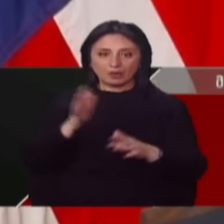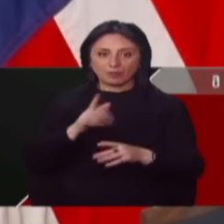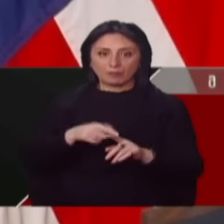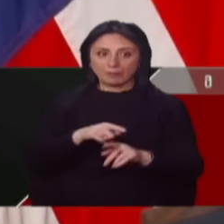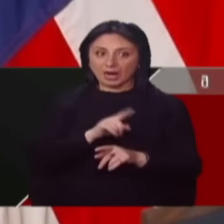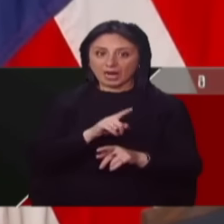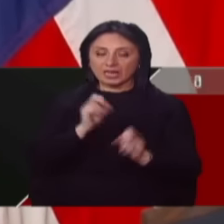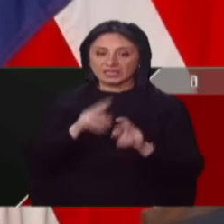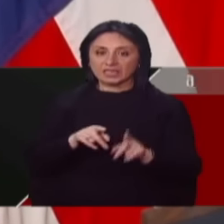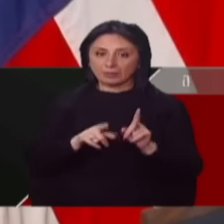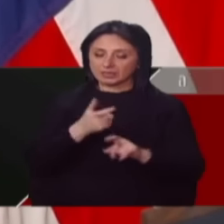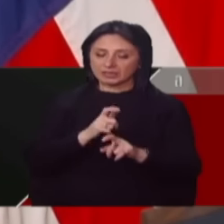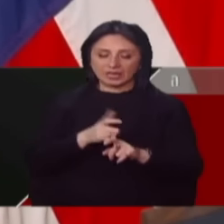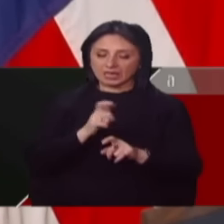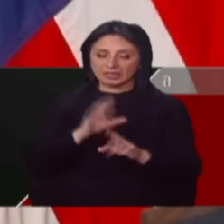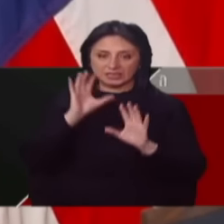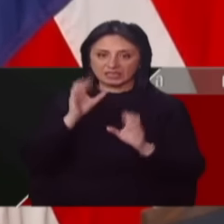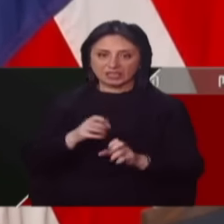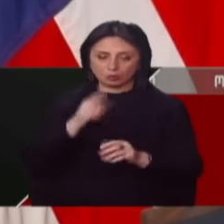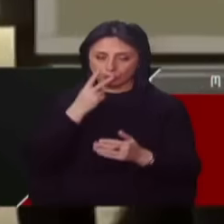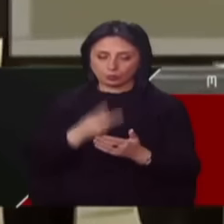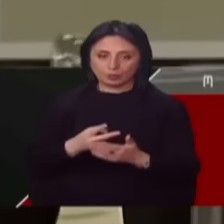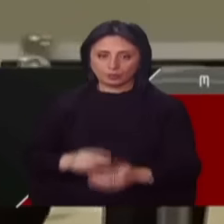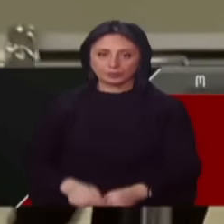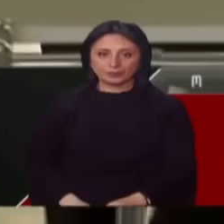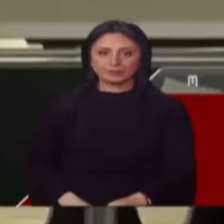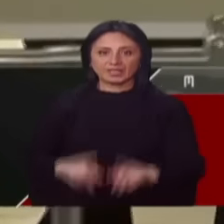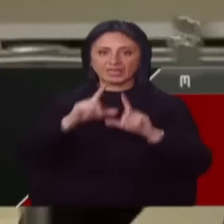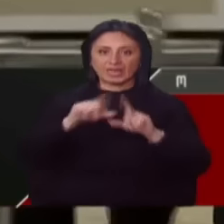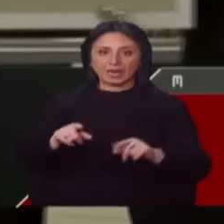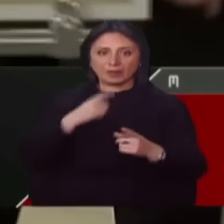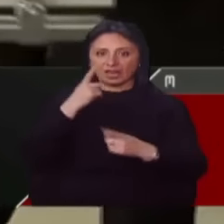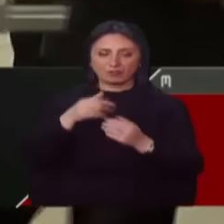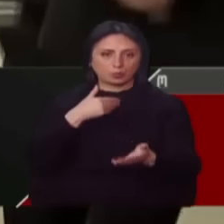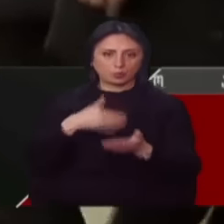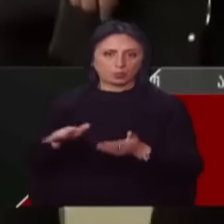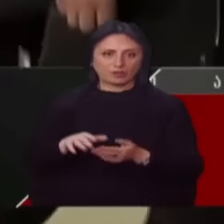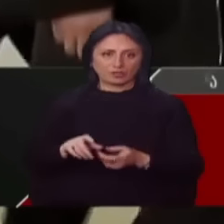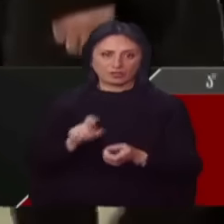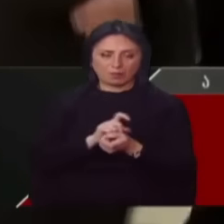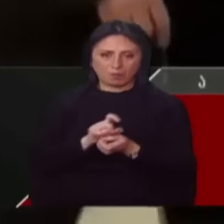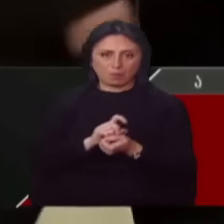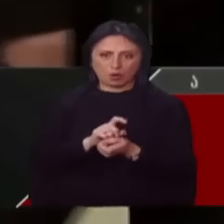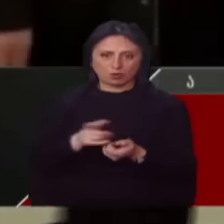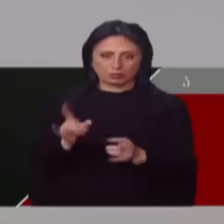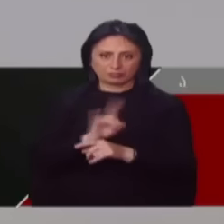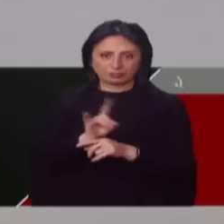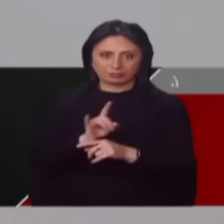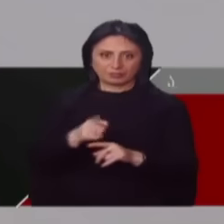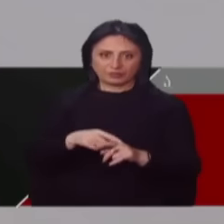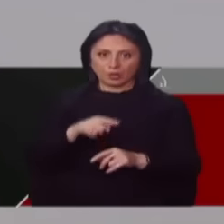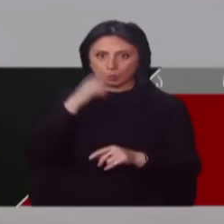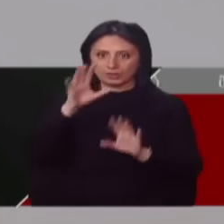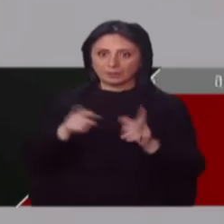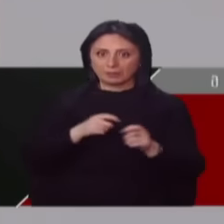ამ პოტენციურ საფრთხეს ძალიან სერიოზულად ვუყურებთ. კრემლი ამ ინფორმაციას უარყოფს და ბოროტ ფაბრიკაციას უწოდებს.